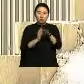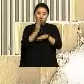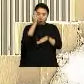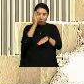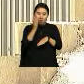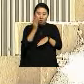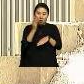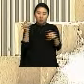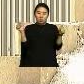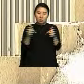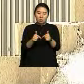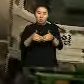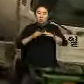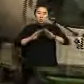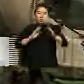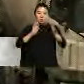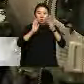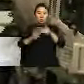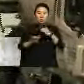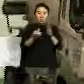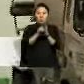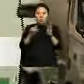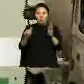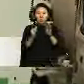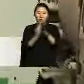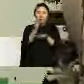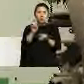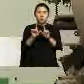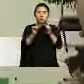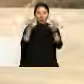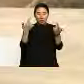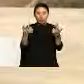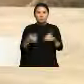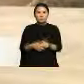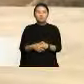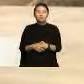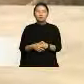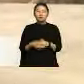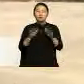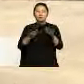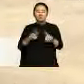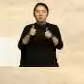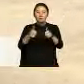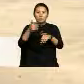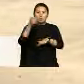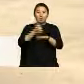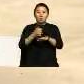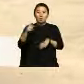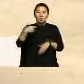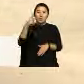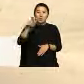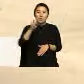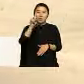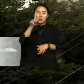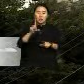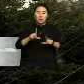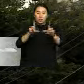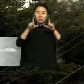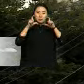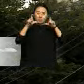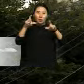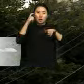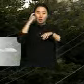초과했고 저감 설비 설치 이후에는 기준치를 넘기지 않은 것입니다. 이번 소송의 결과는 다음 달 21일